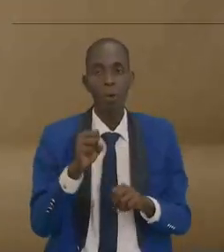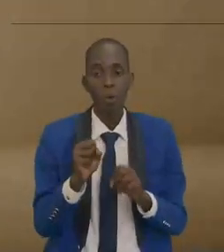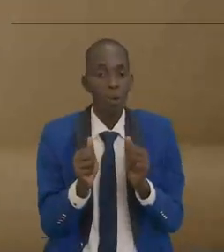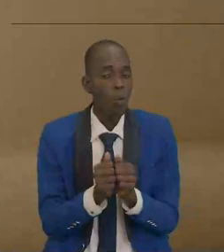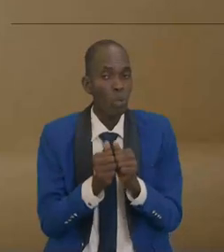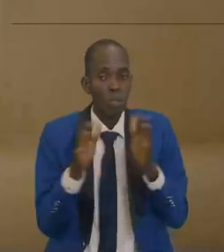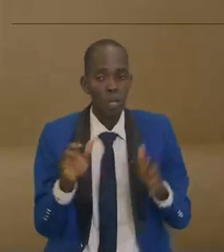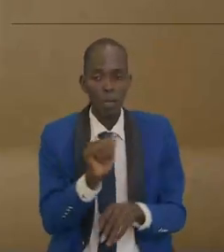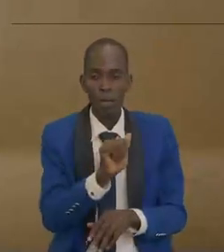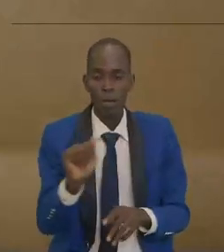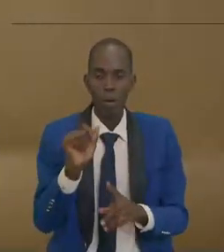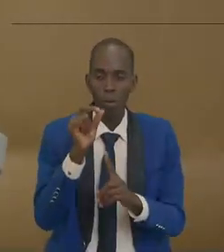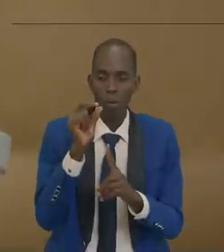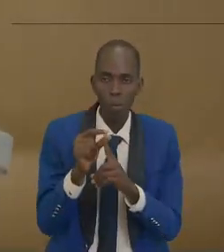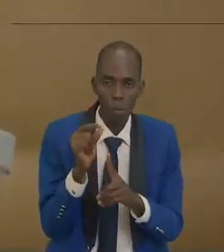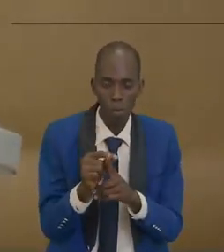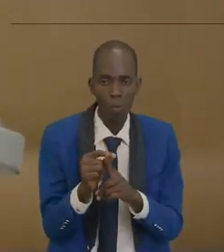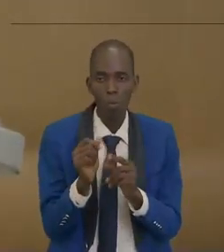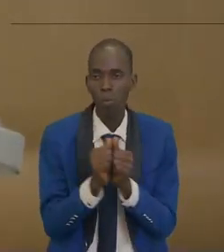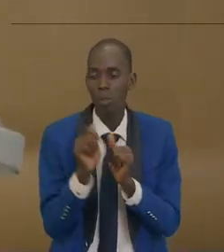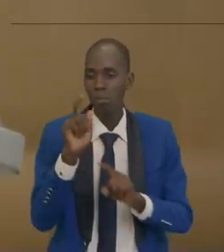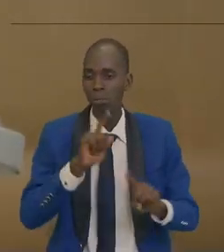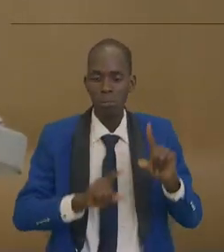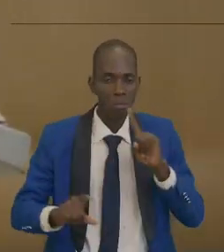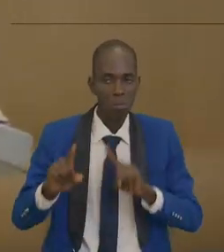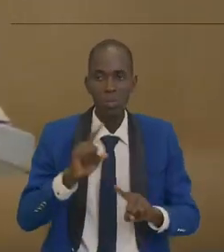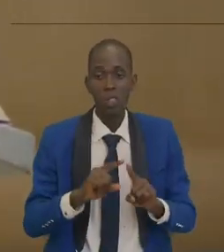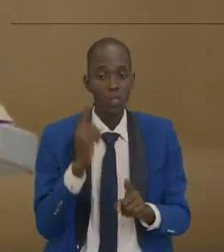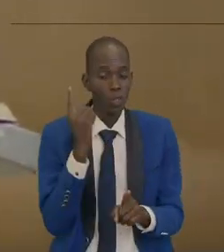Sans un mot. Simplement l'ombre.